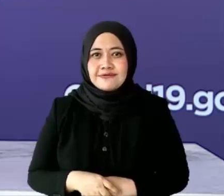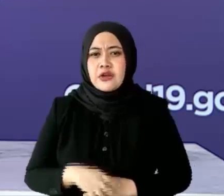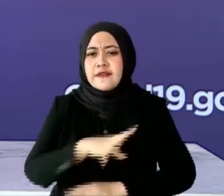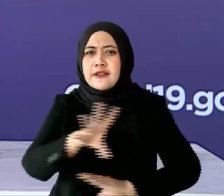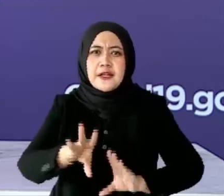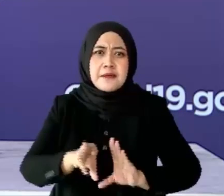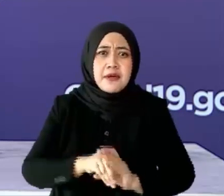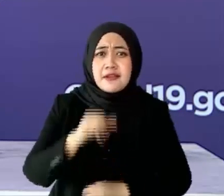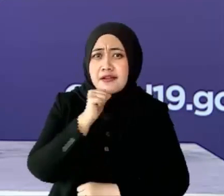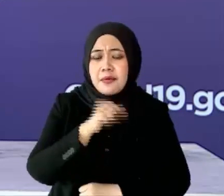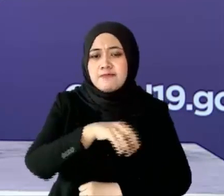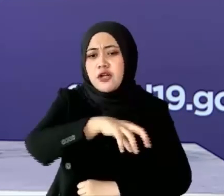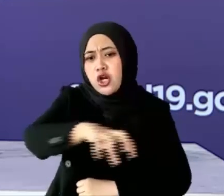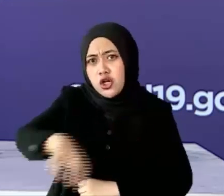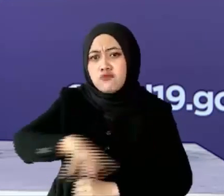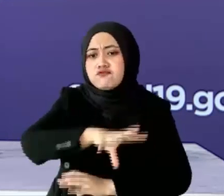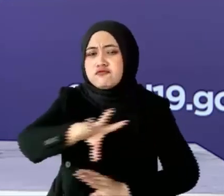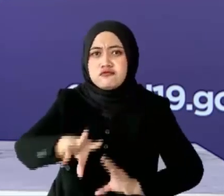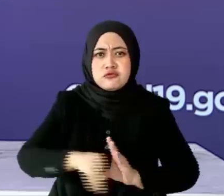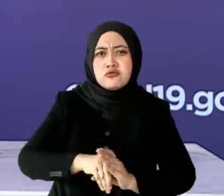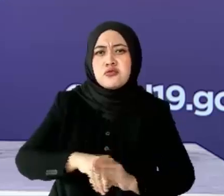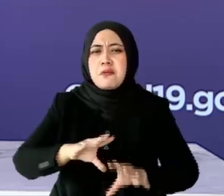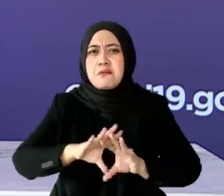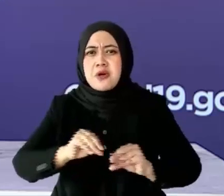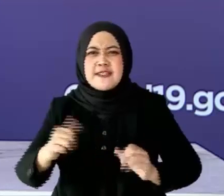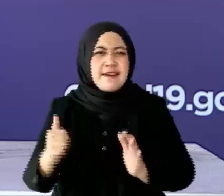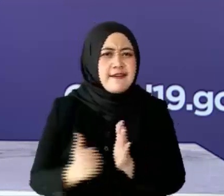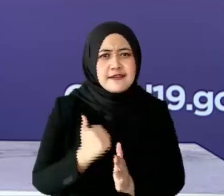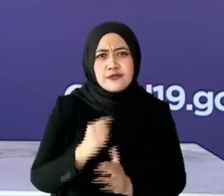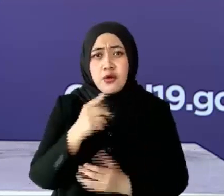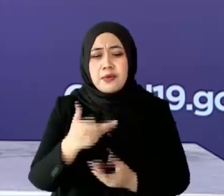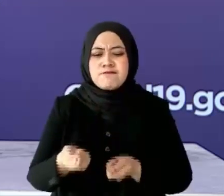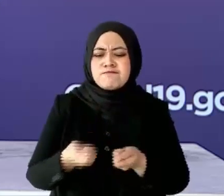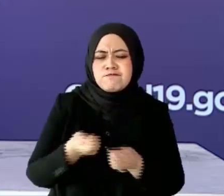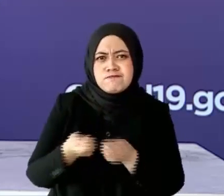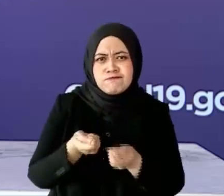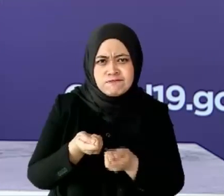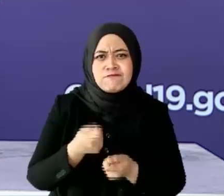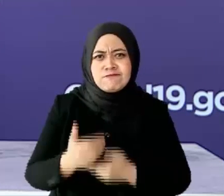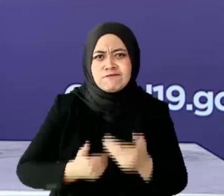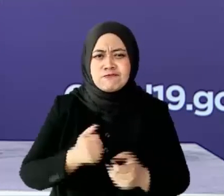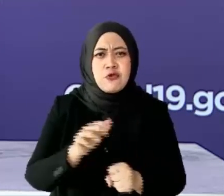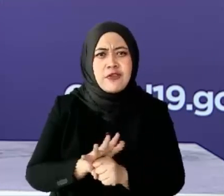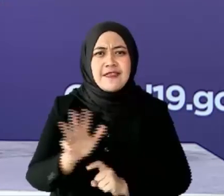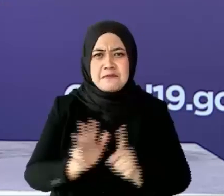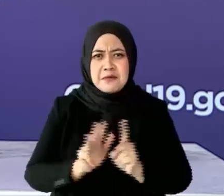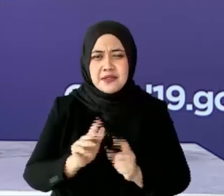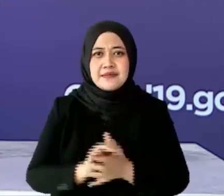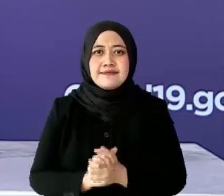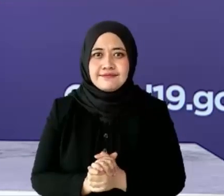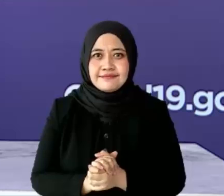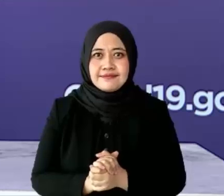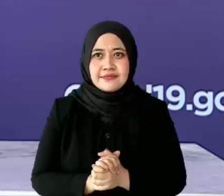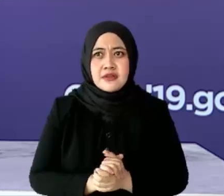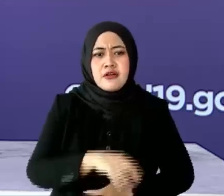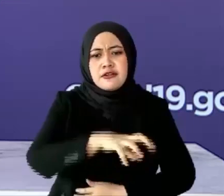peran seluruh daerah yang telah bekerja keras dalam melakukan pengendalian COVID-19. Daerah